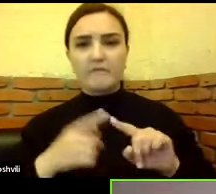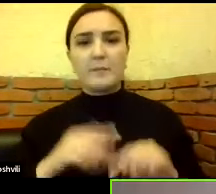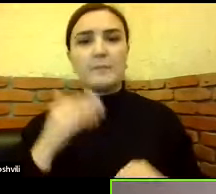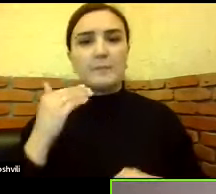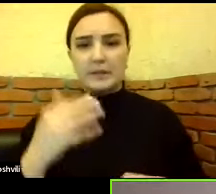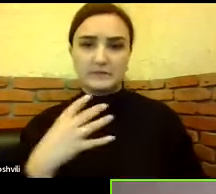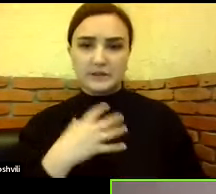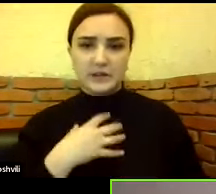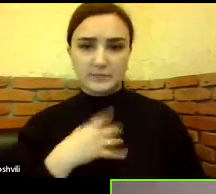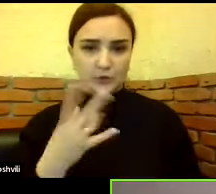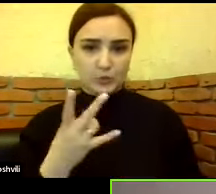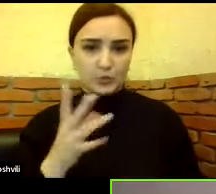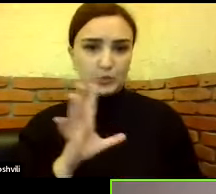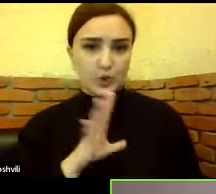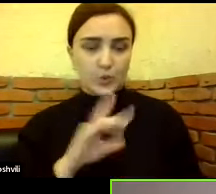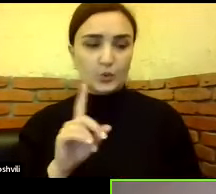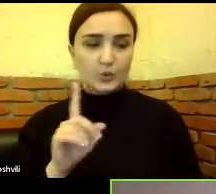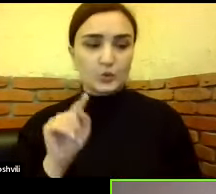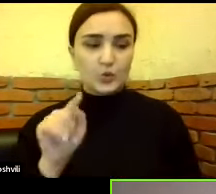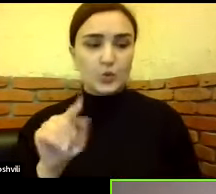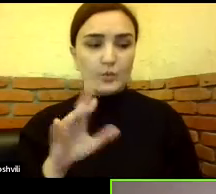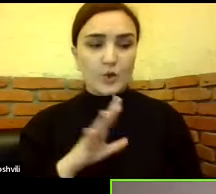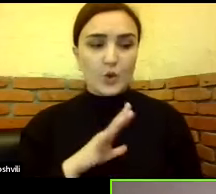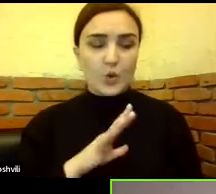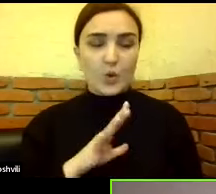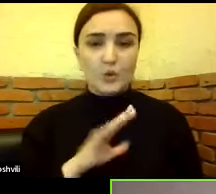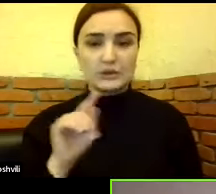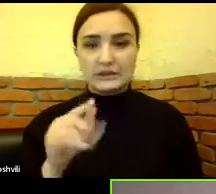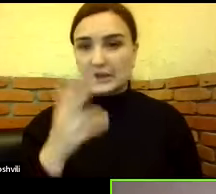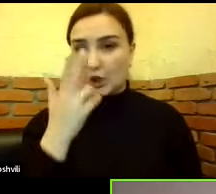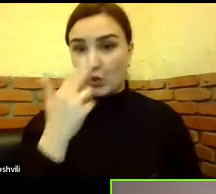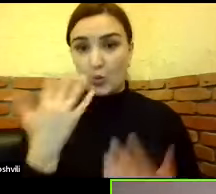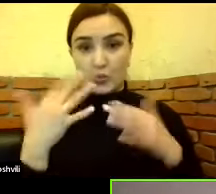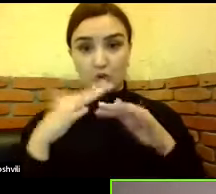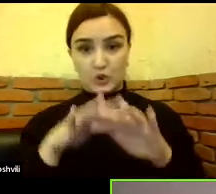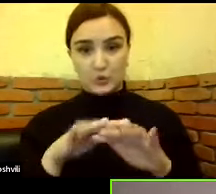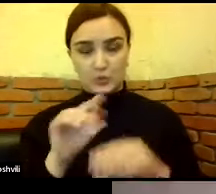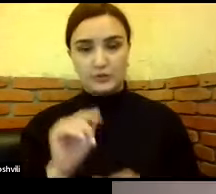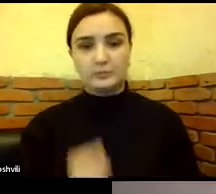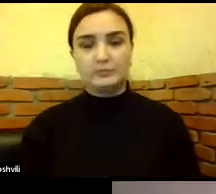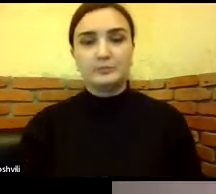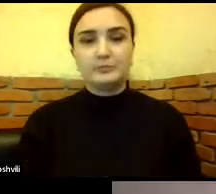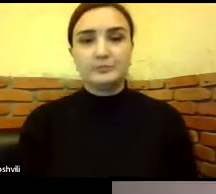პრიორიტეტული იყოს, რომ მათი სივრცე იყოს ინკლუზიური და ადაპტირებული.